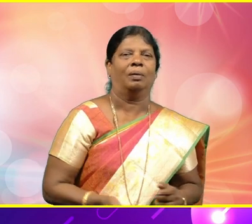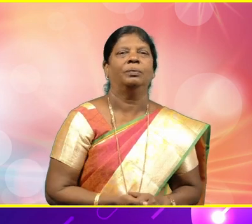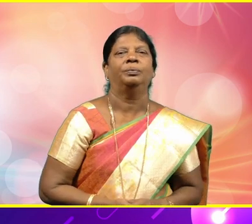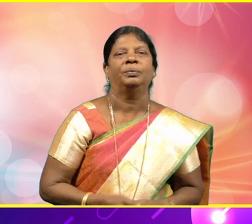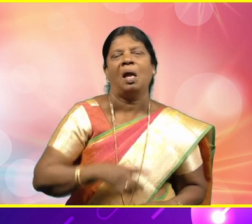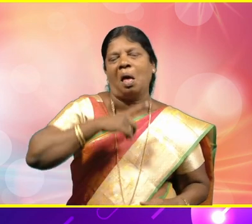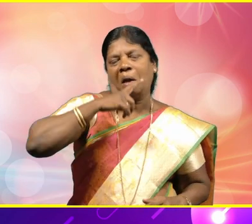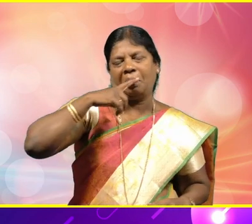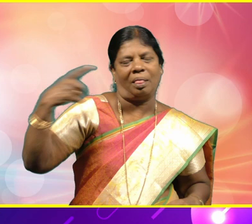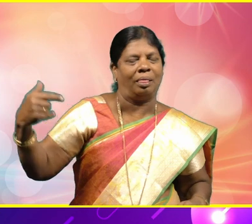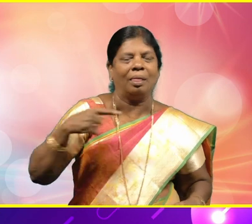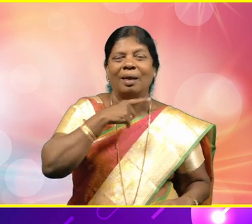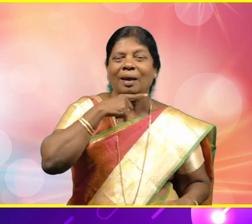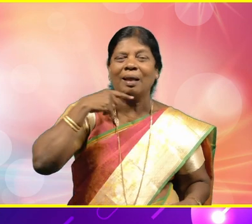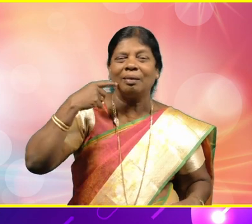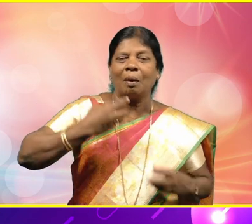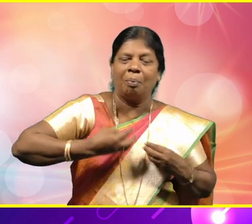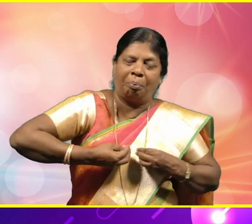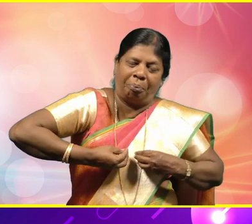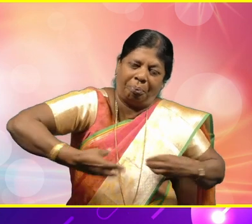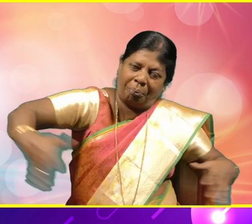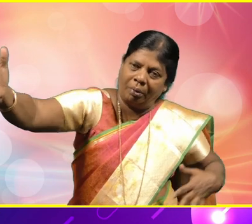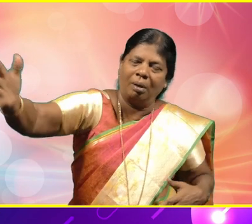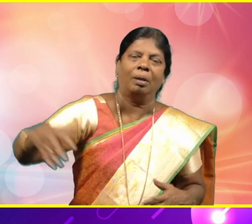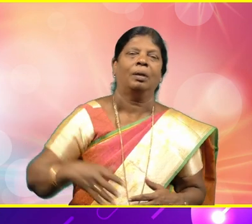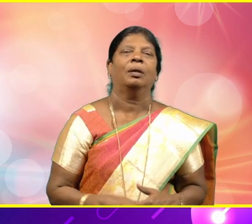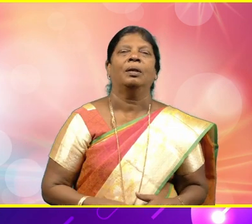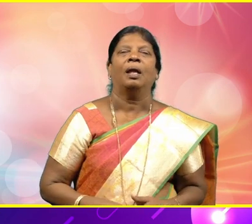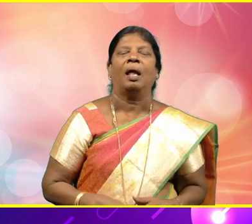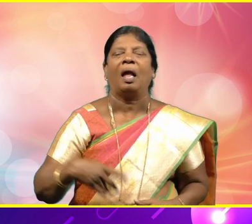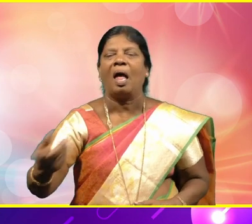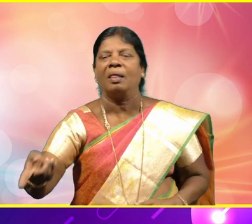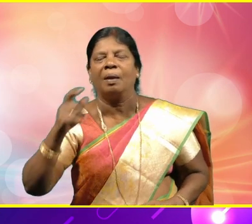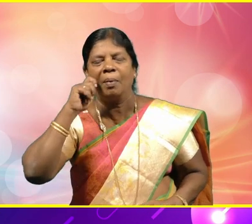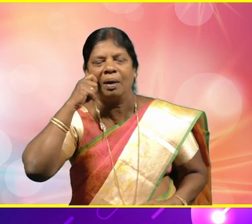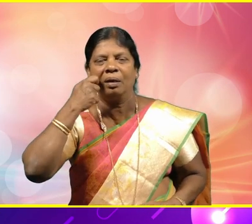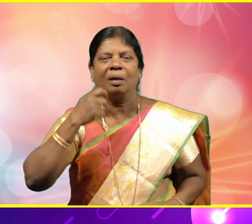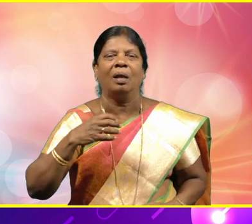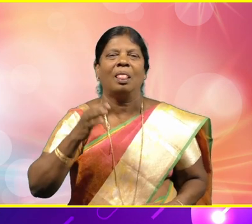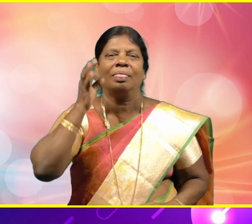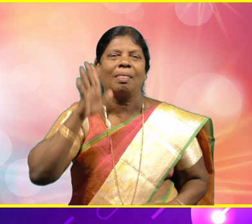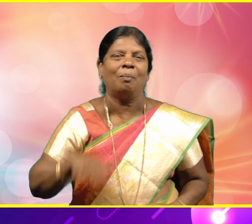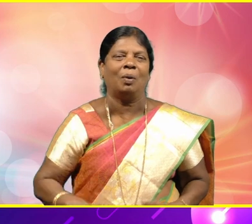குத்திவிட்டான். இரத்தம் பீரிட்டு வந்தது. இவனுடைய சட்டையெல்லாம்